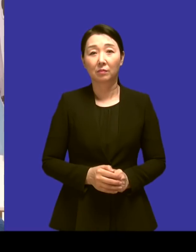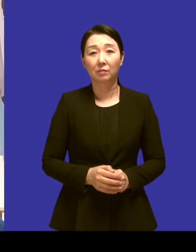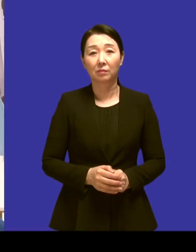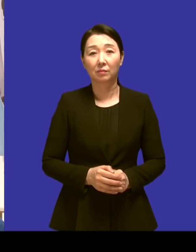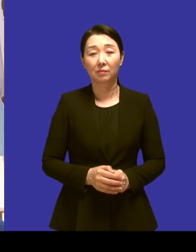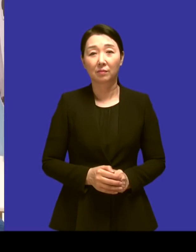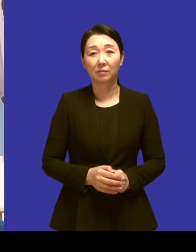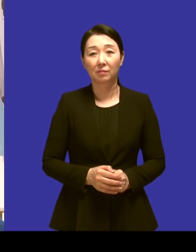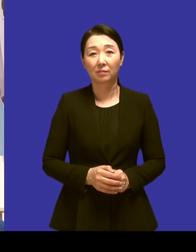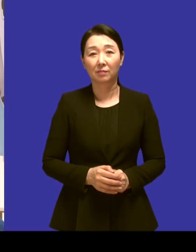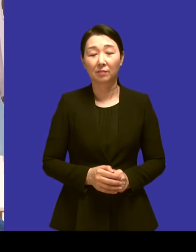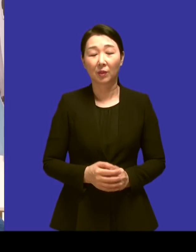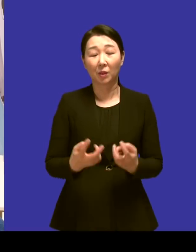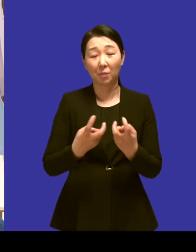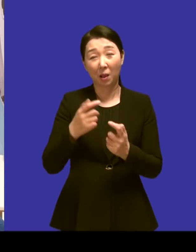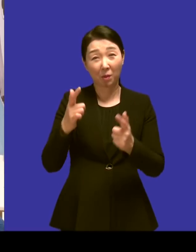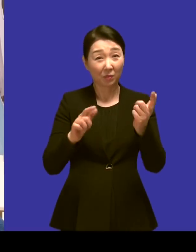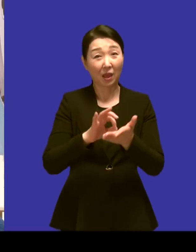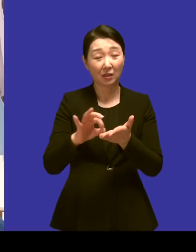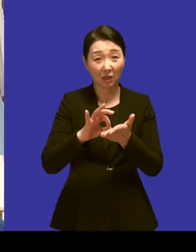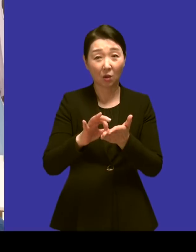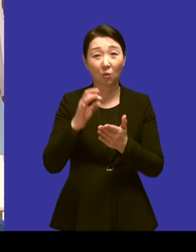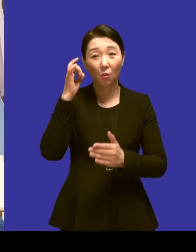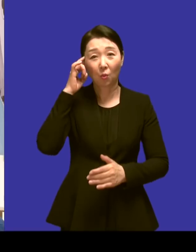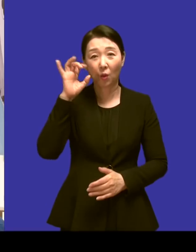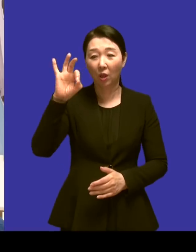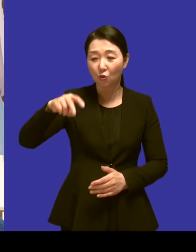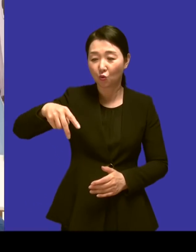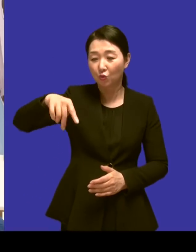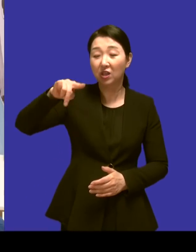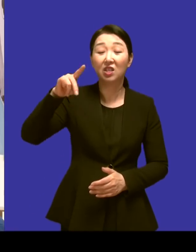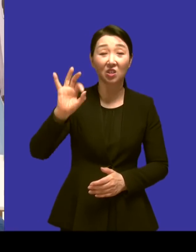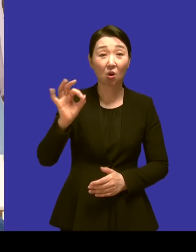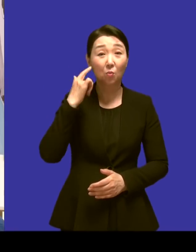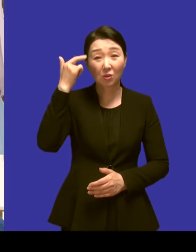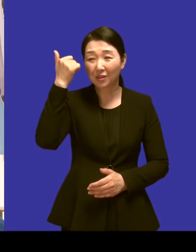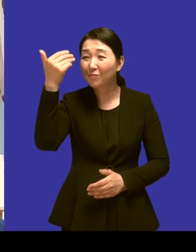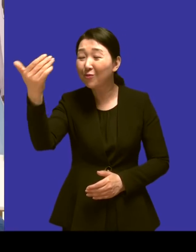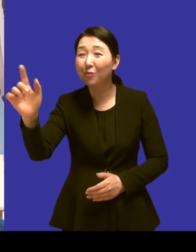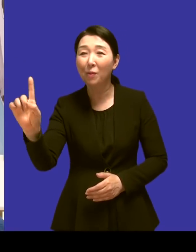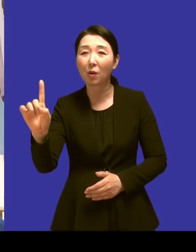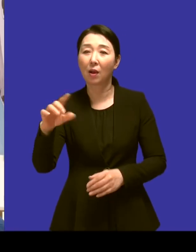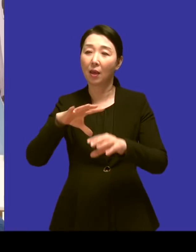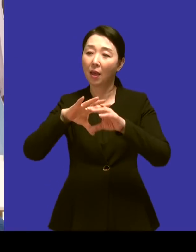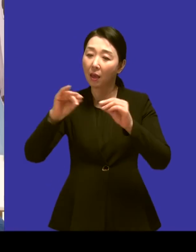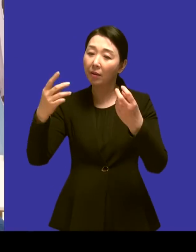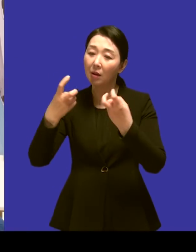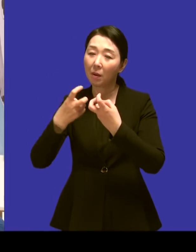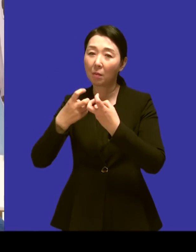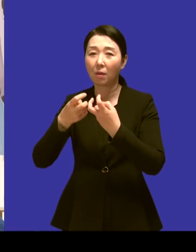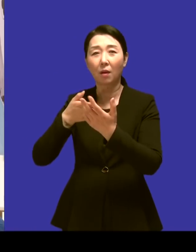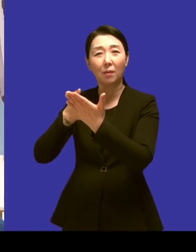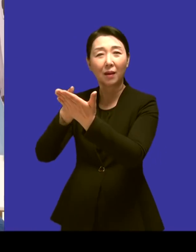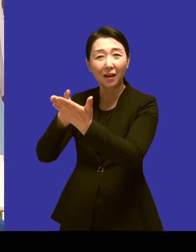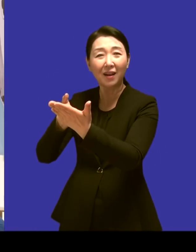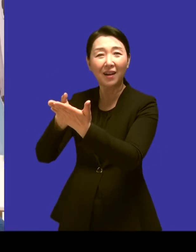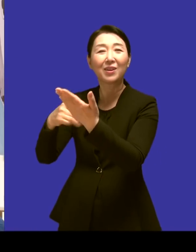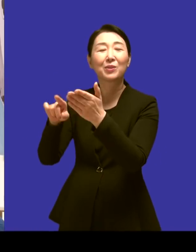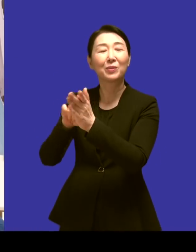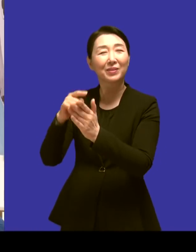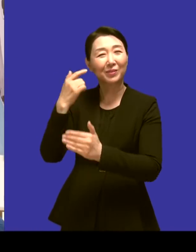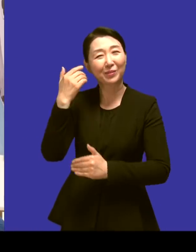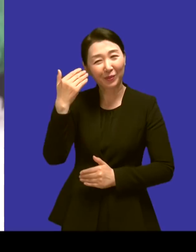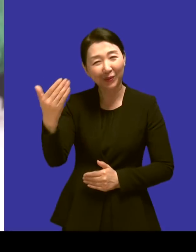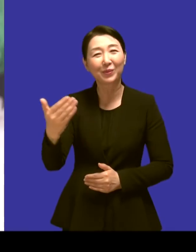다양한 방법을 썼었죠. 그러니까 유기성 목사님께 여쭤봤던 것도 네. 그런 그 어떤 해결책을 제가 요구하기 위해서 사실